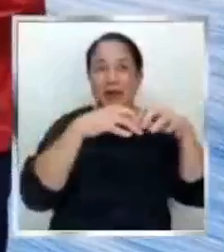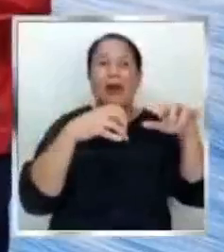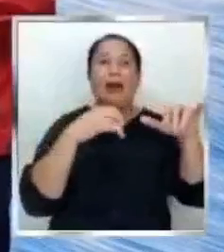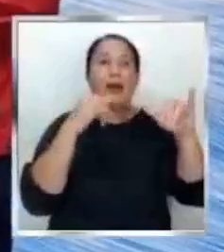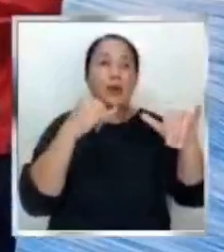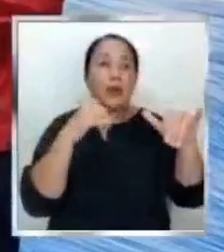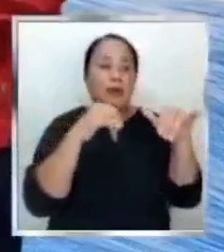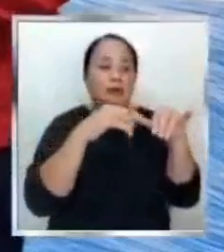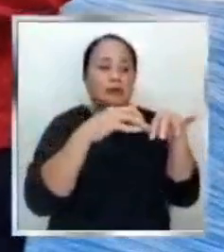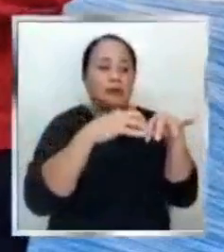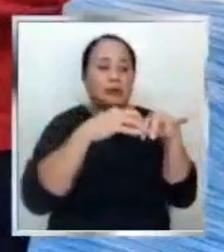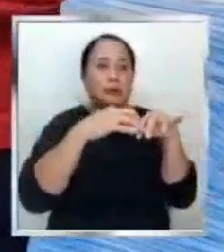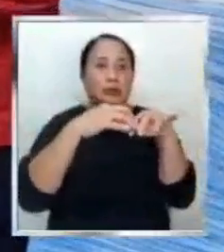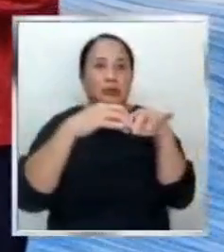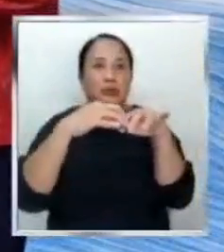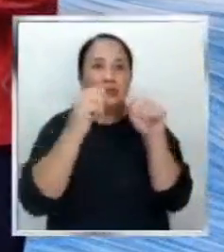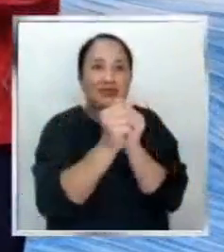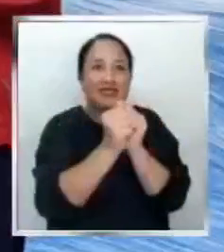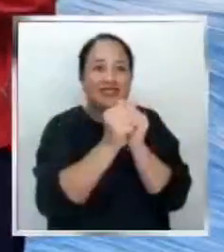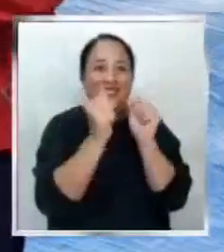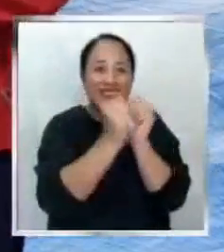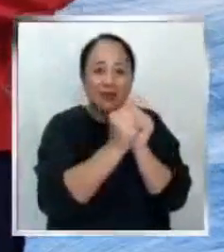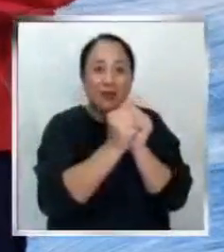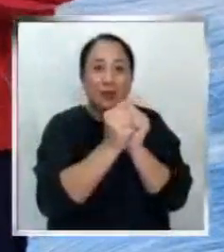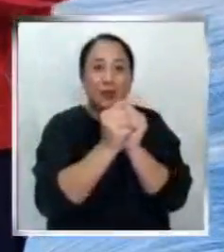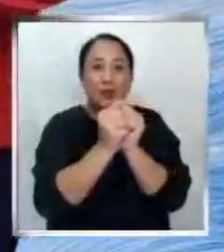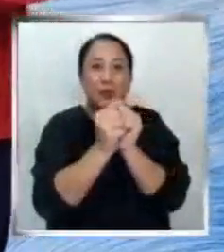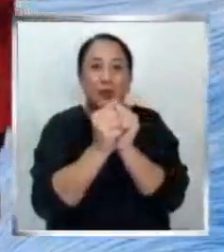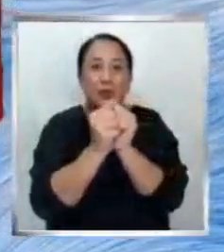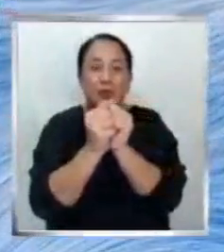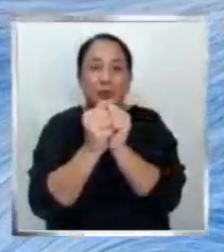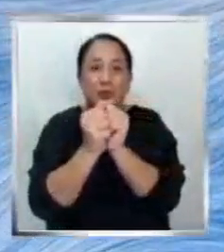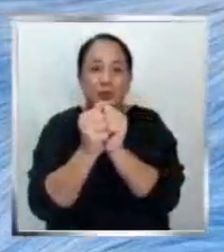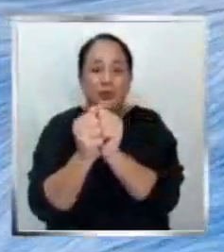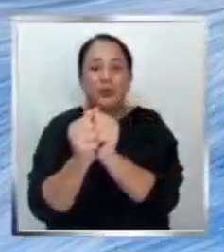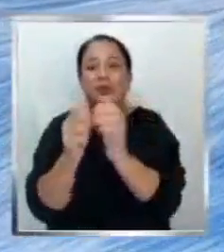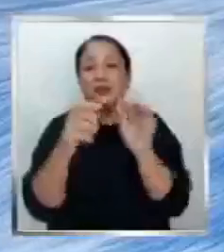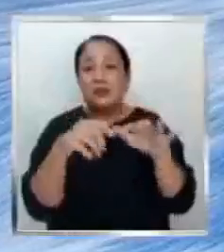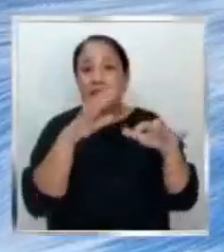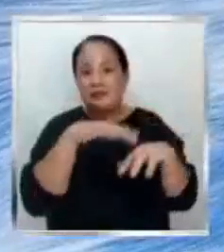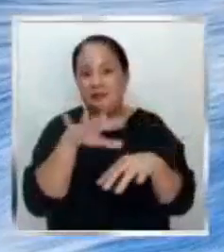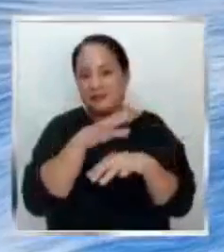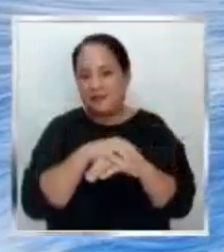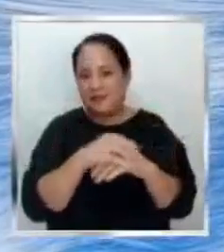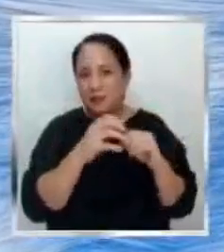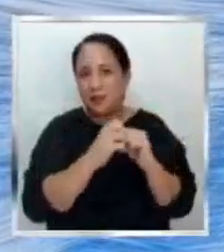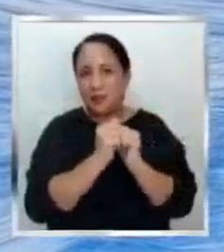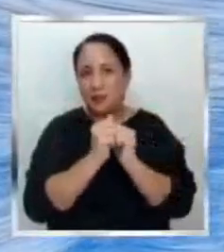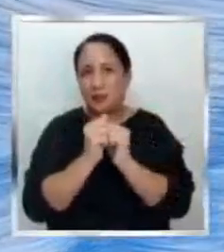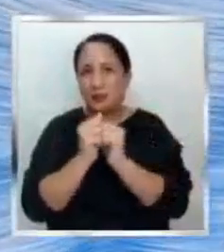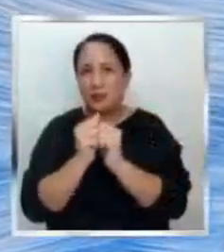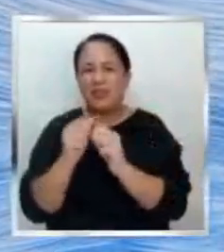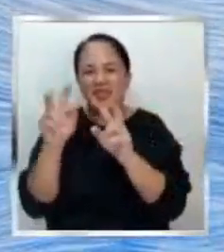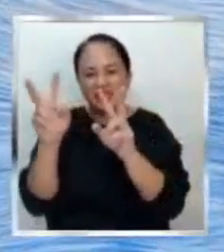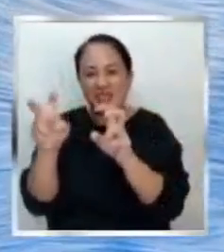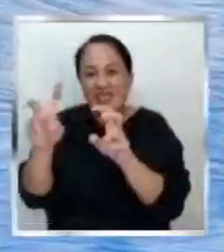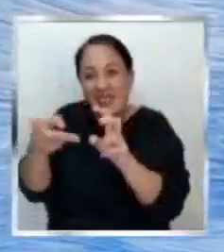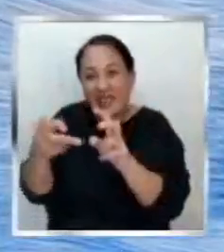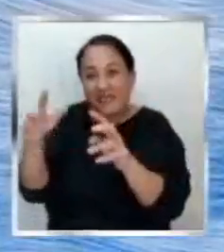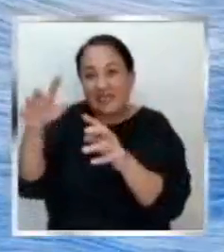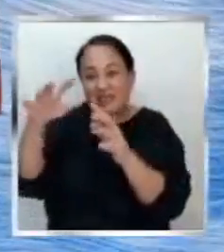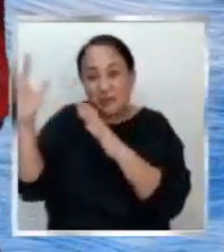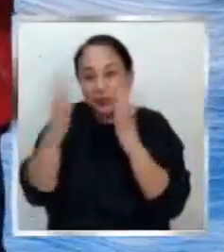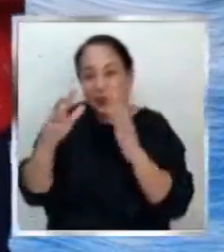yan dyan sa sirkulasyon, mas malaking sirkulasyon nitong bagyong malakas na pwede na rin nating tawagin bagyong Basyang.